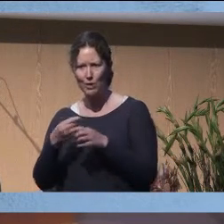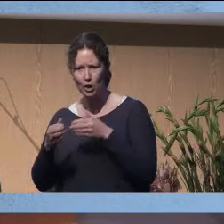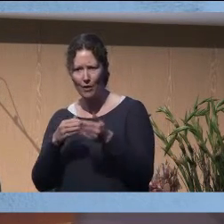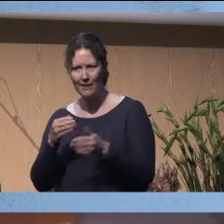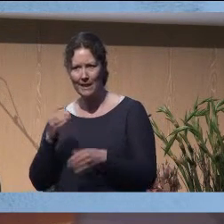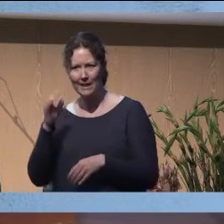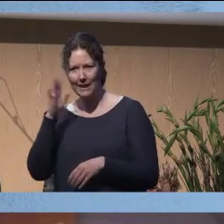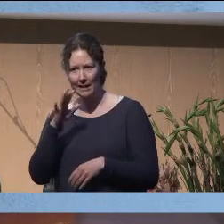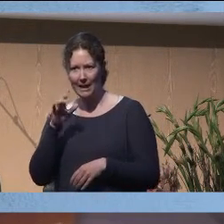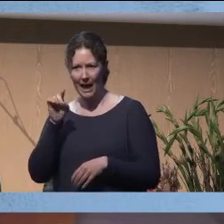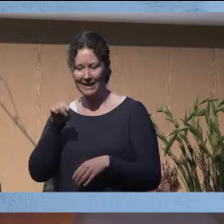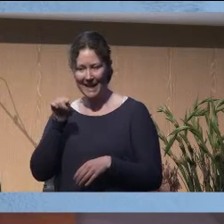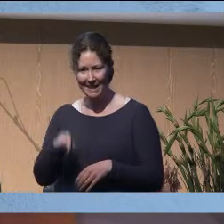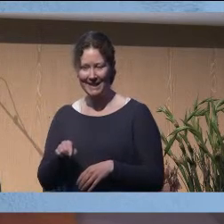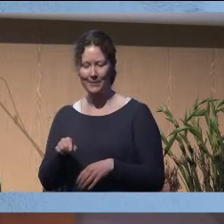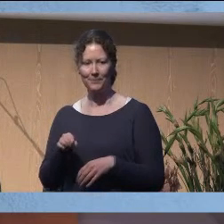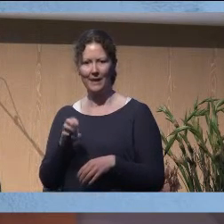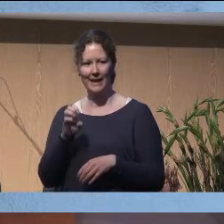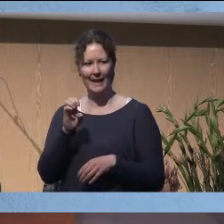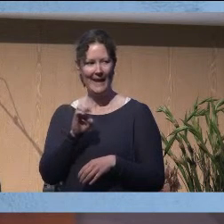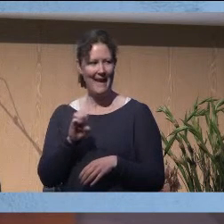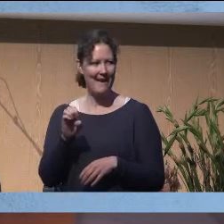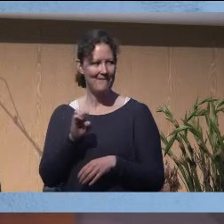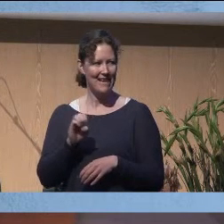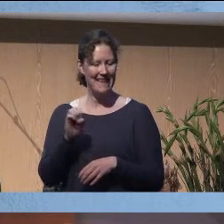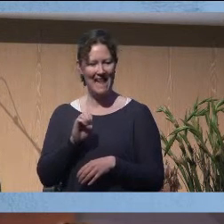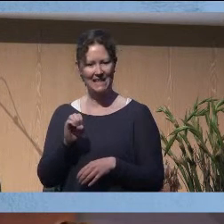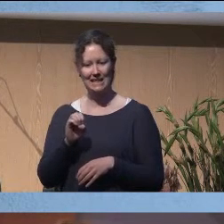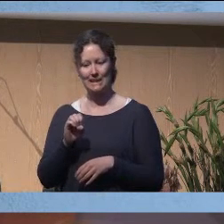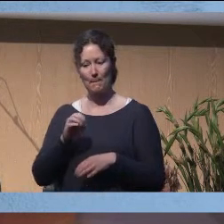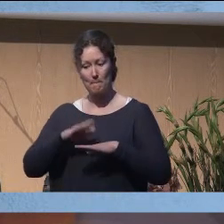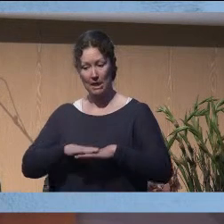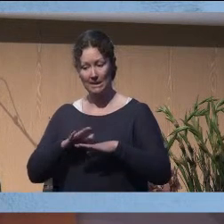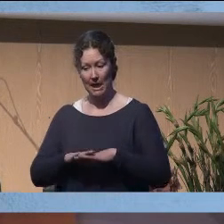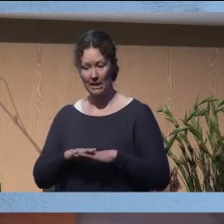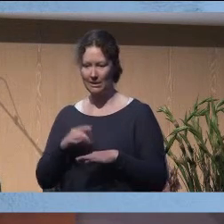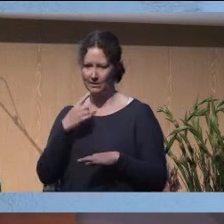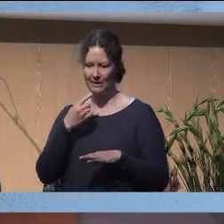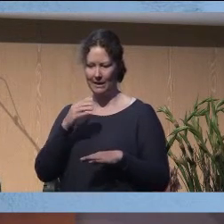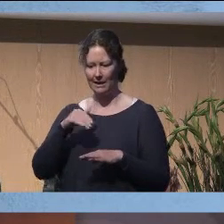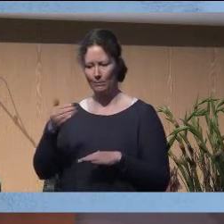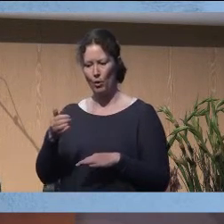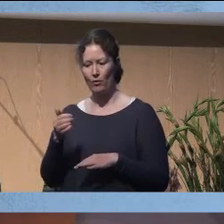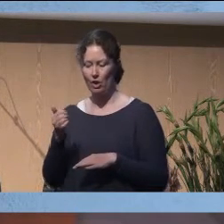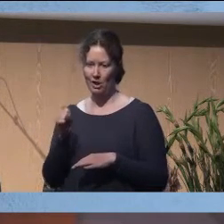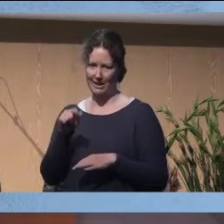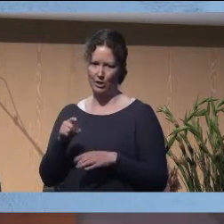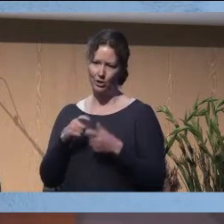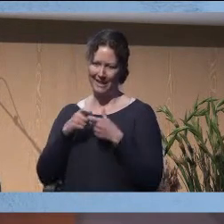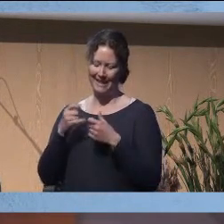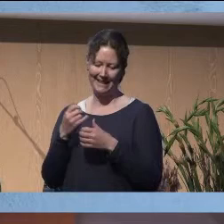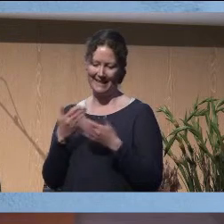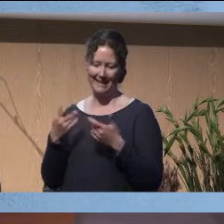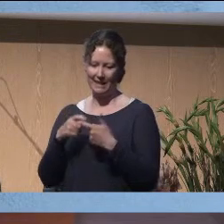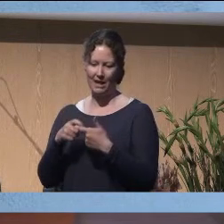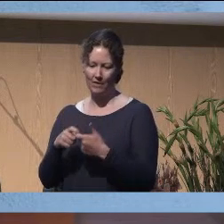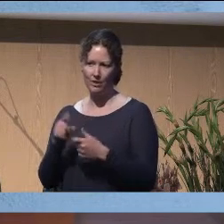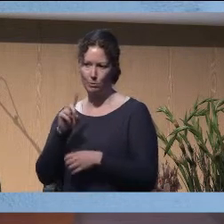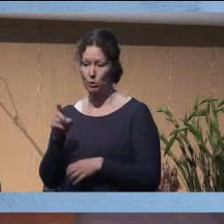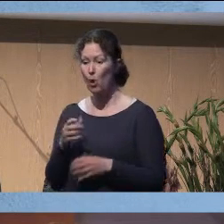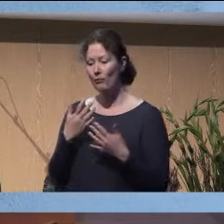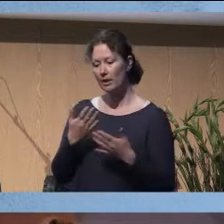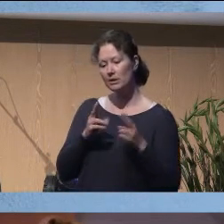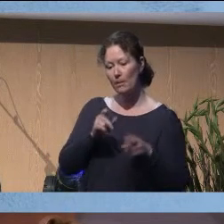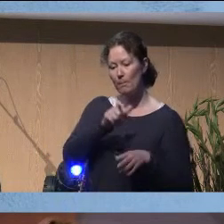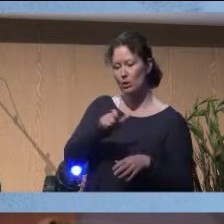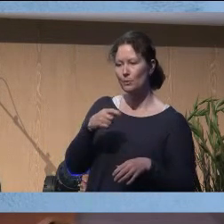recovery-tenkningen evidensbasert? Etterpå skal vi komme tilbake til hvorfor det kanskje et irrelevant spørsmål. Det ofte de samme